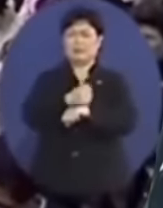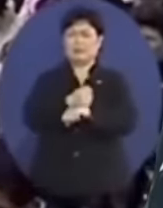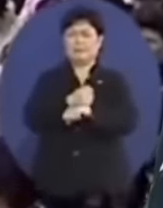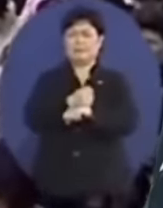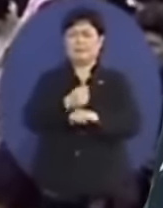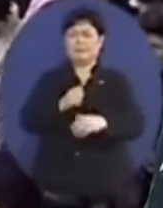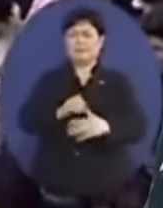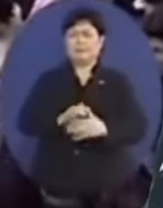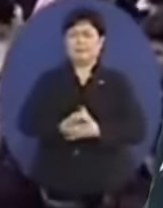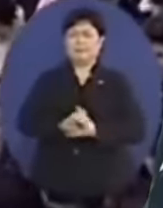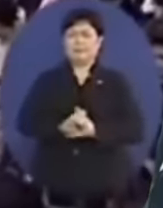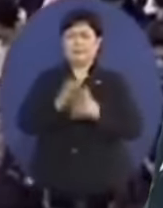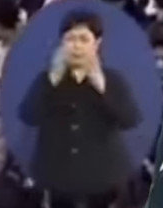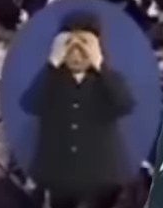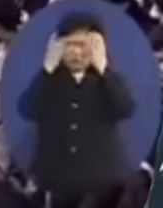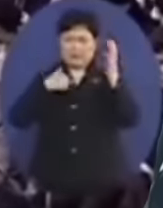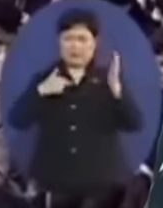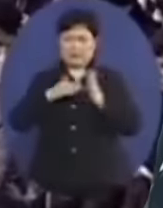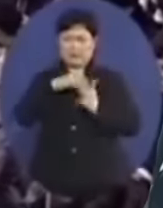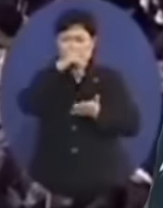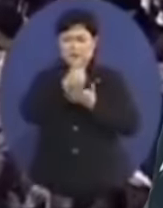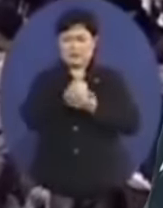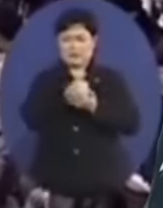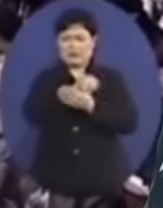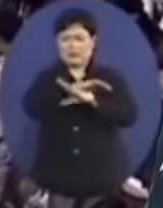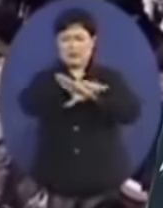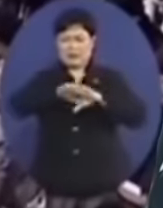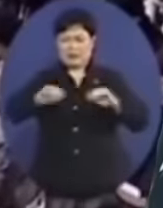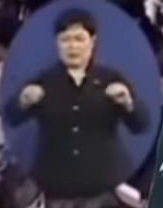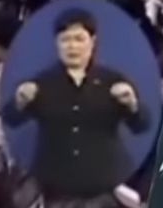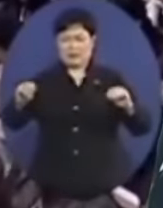대신해서 고난 당하시고 죄를 청산하시고